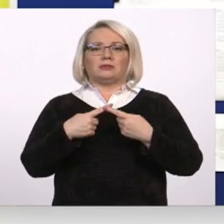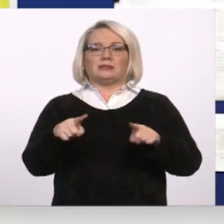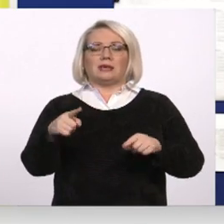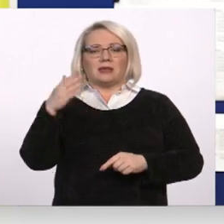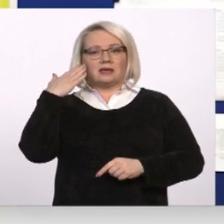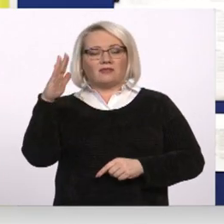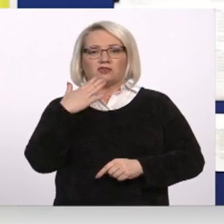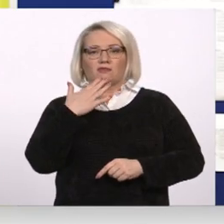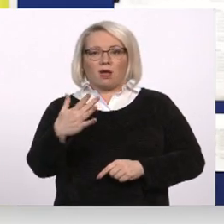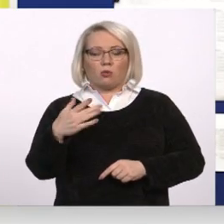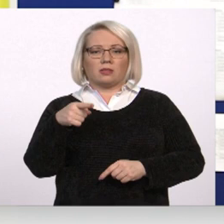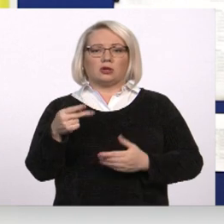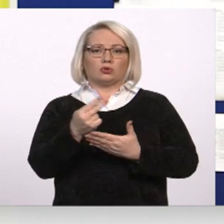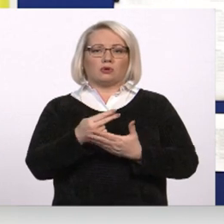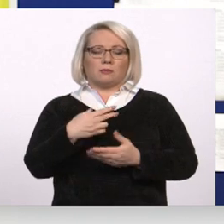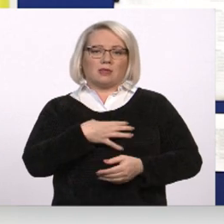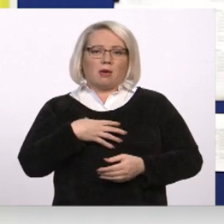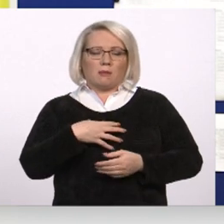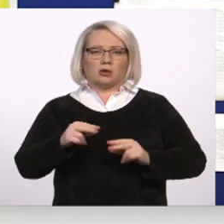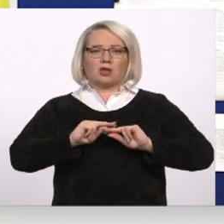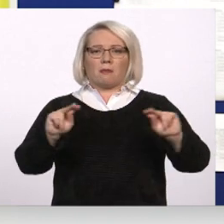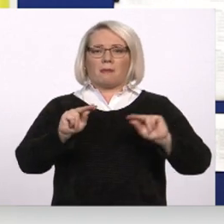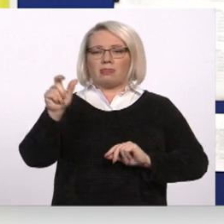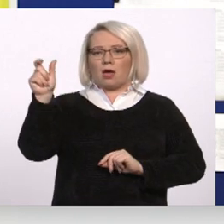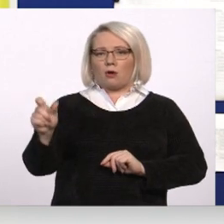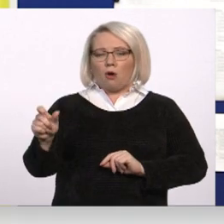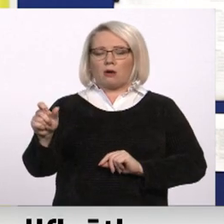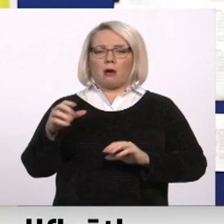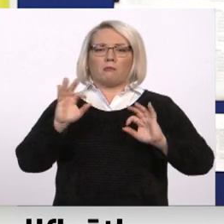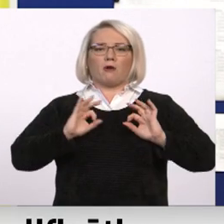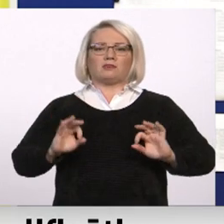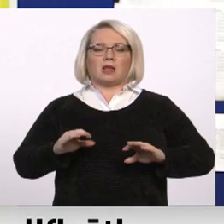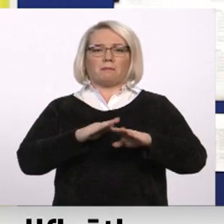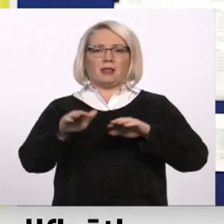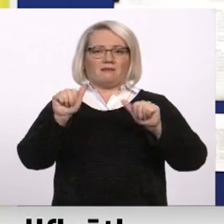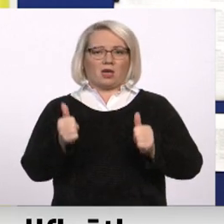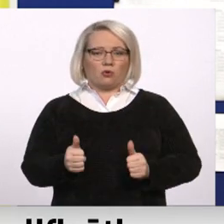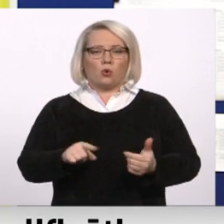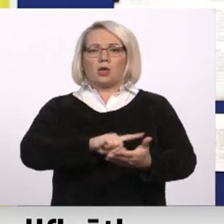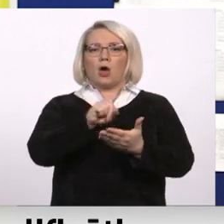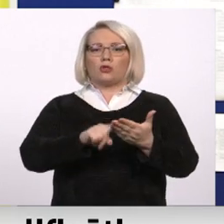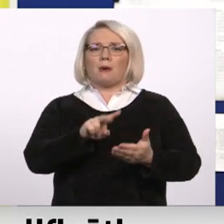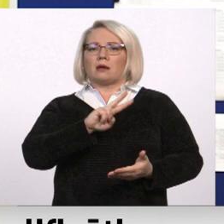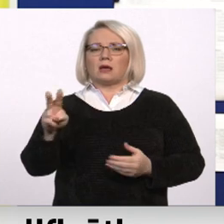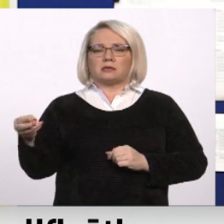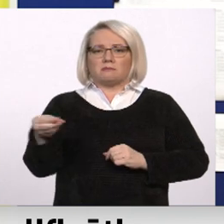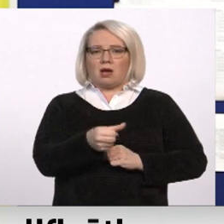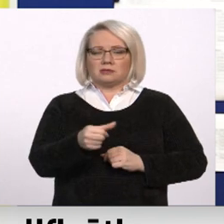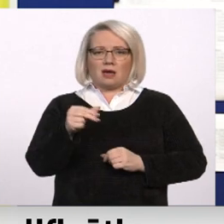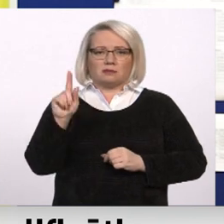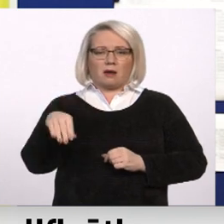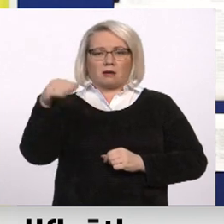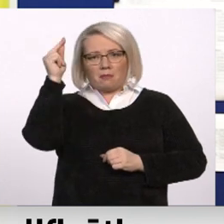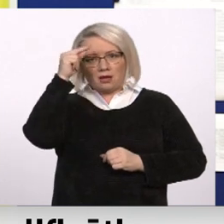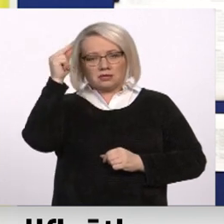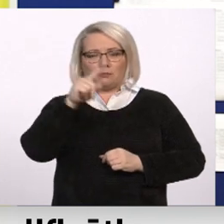nozīmē, ka ir nepieciešams vai nu pedagogam profesionāli pilnveidoties, un tad ir jautājums, kurš apmaksās šīs mācības,